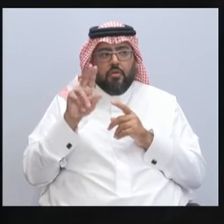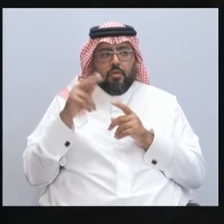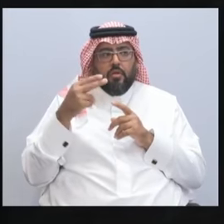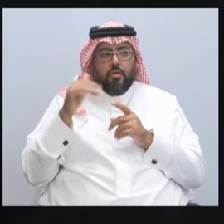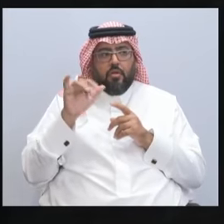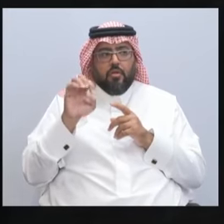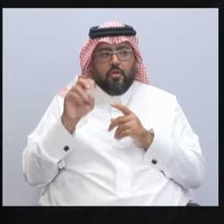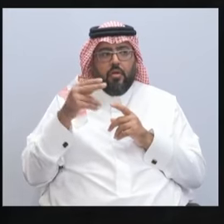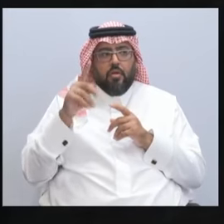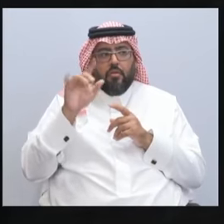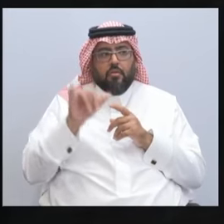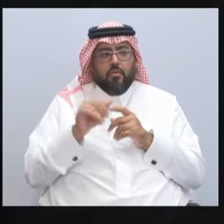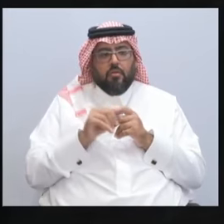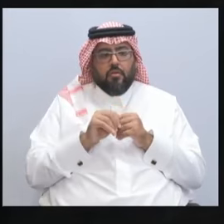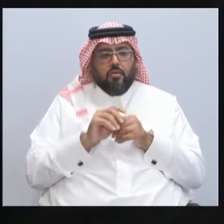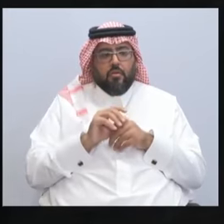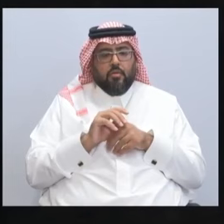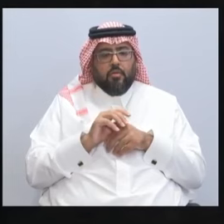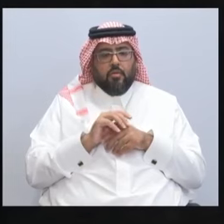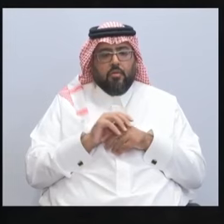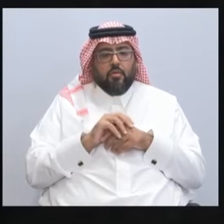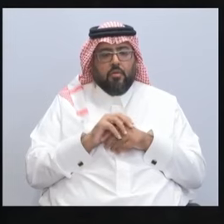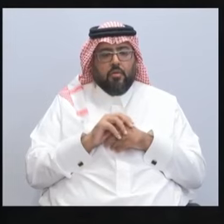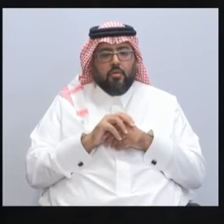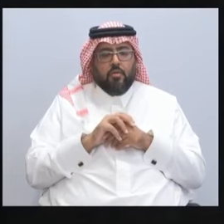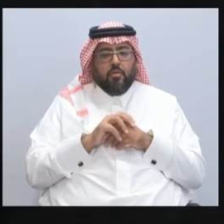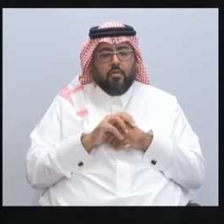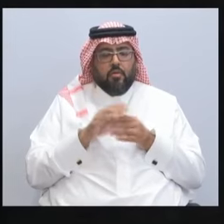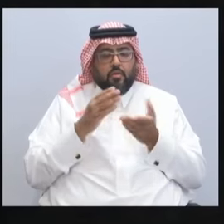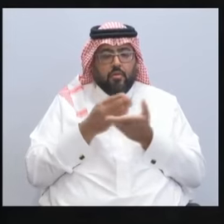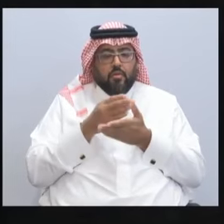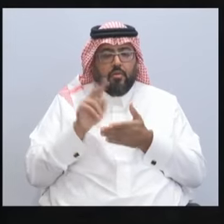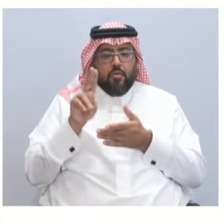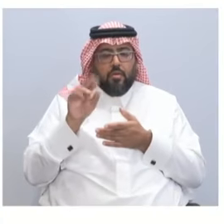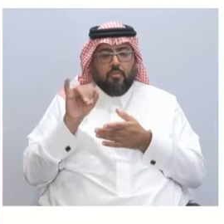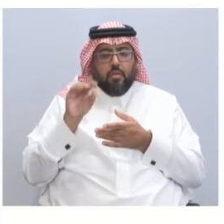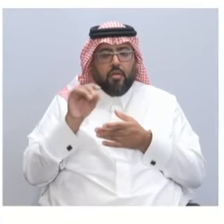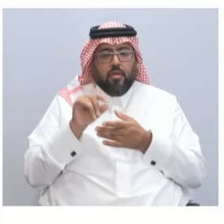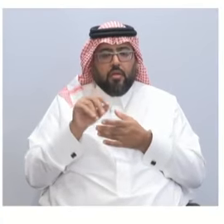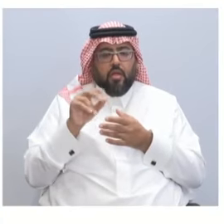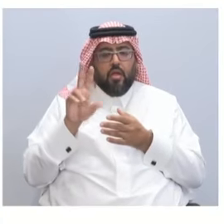الخليج العربي تمهيد